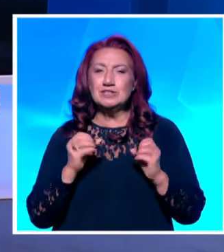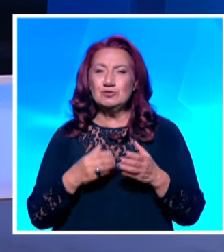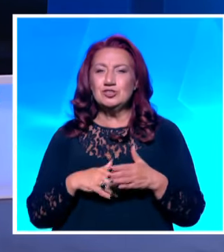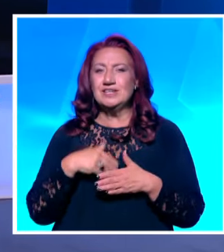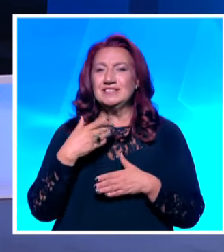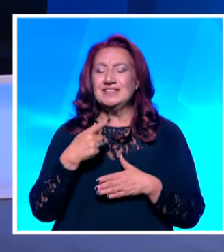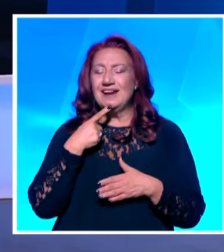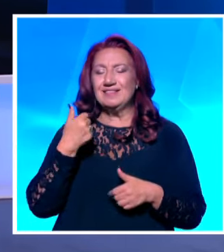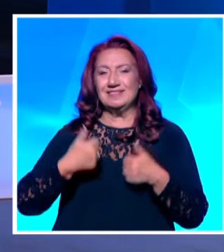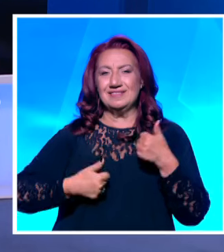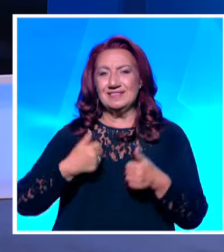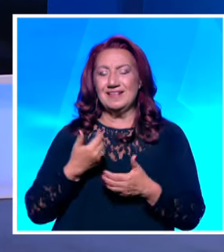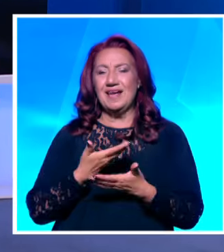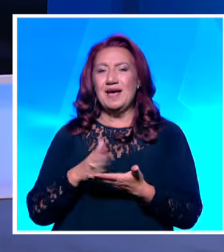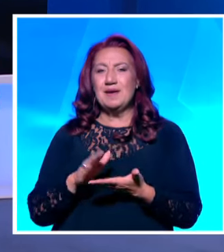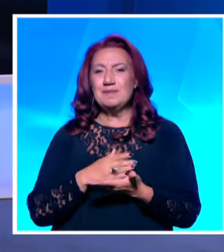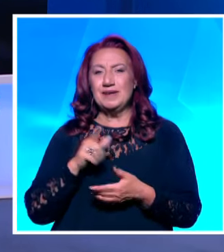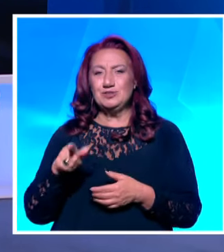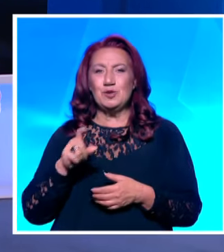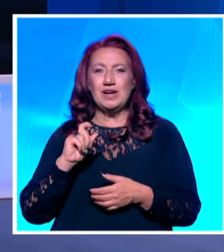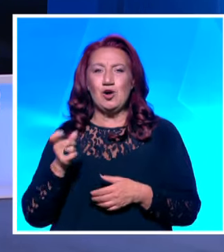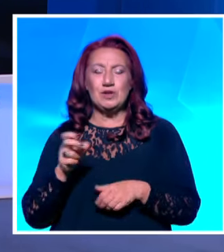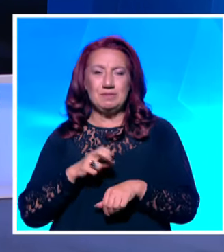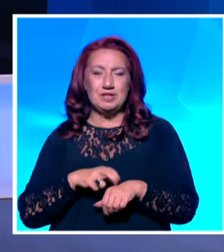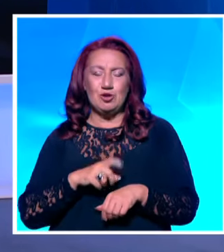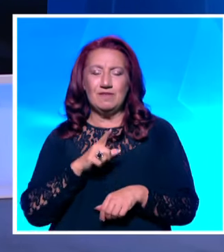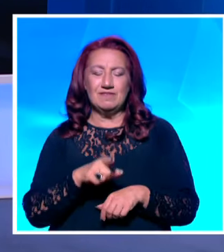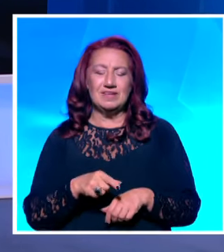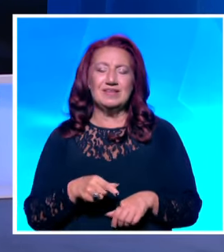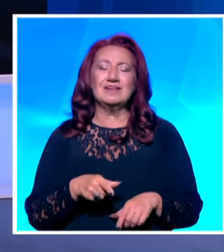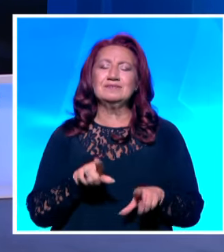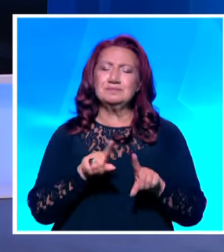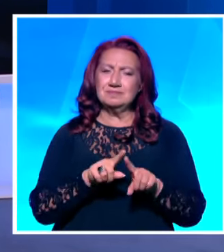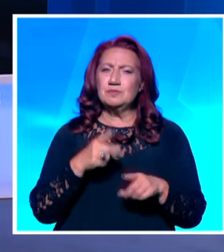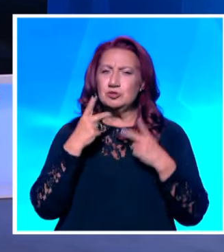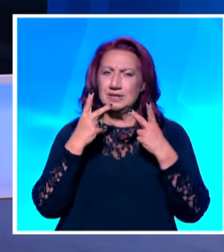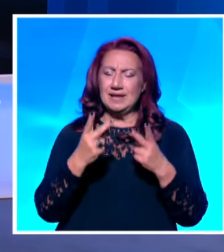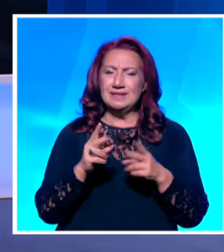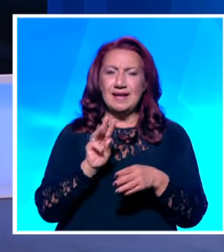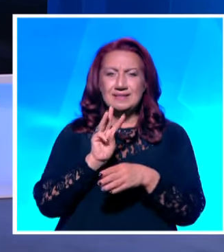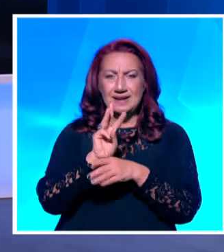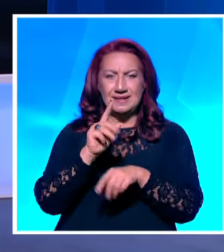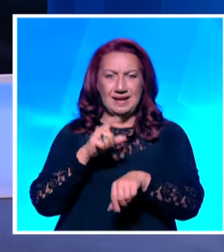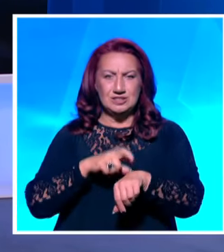Димитров и Новак Джокович с песента "Луда по тебе". Началото е в 13 часа в YouTube канала на BTV и на